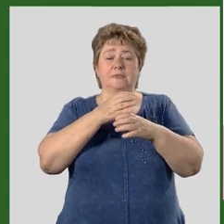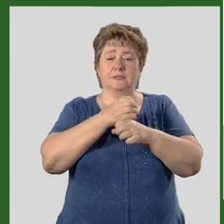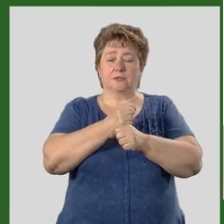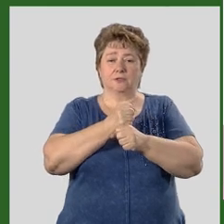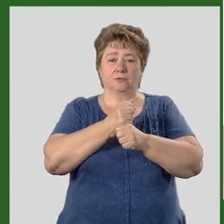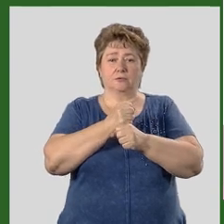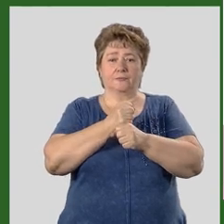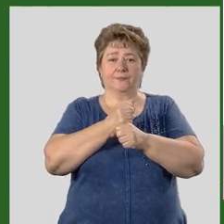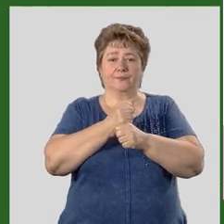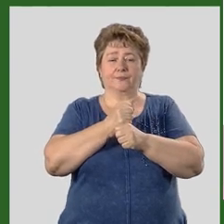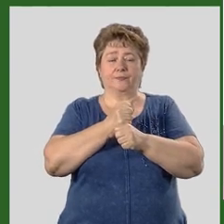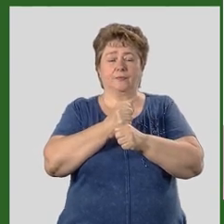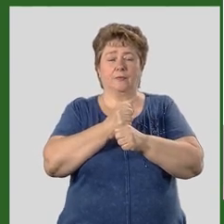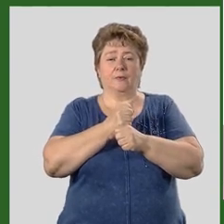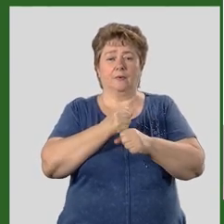убавляются.